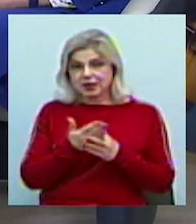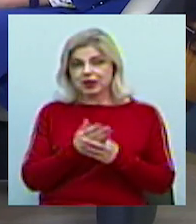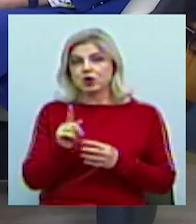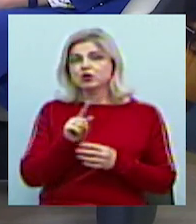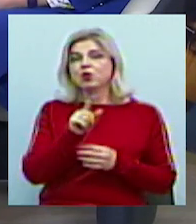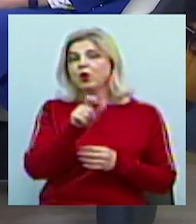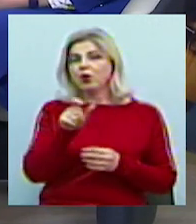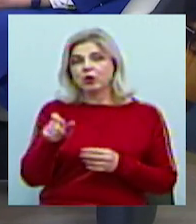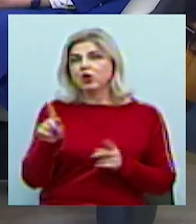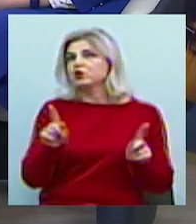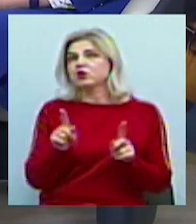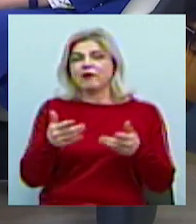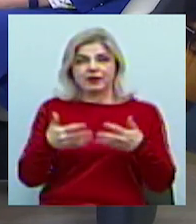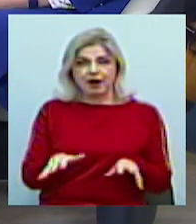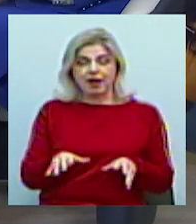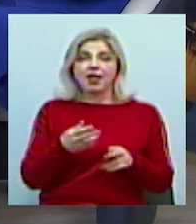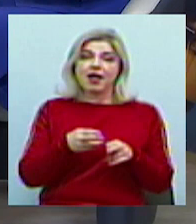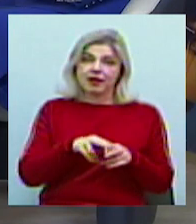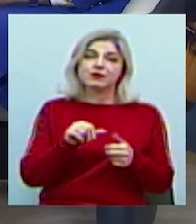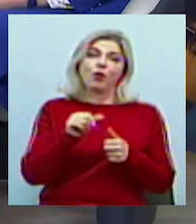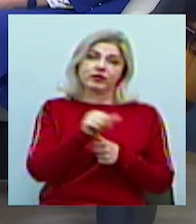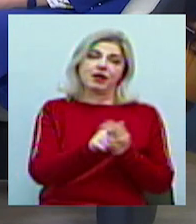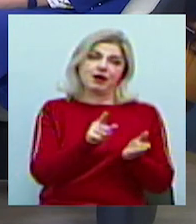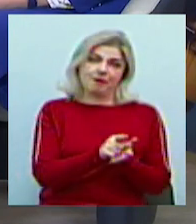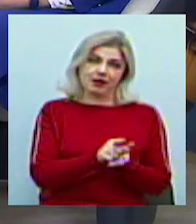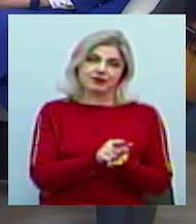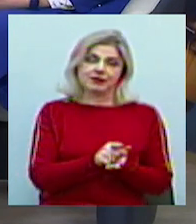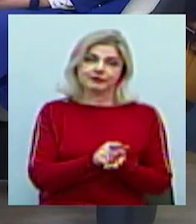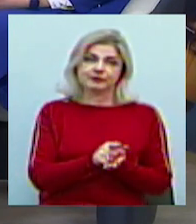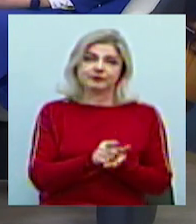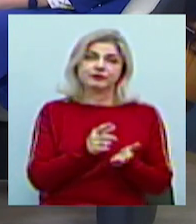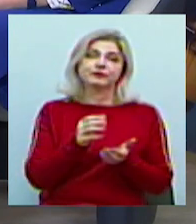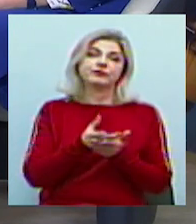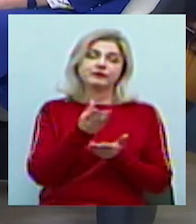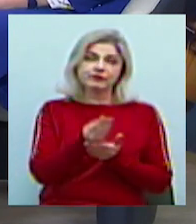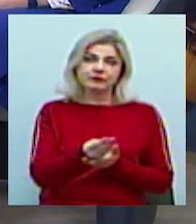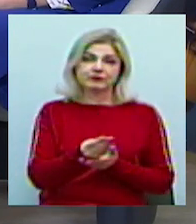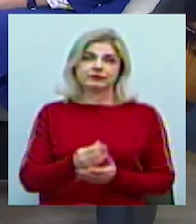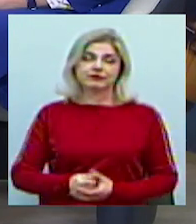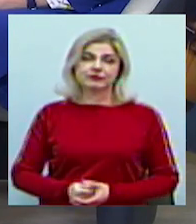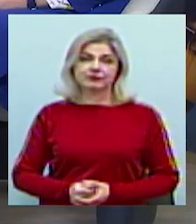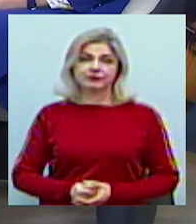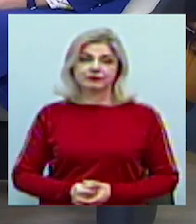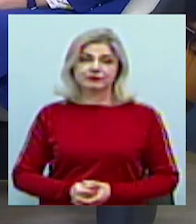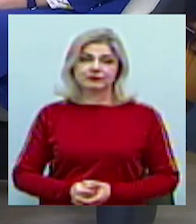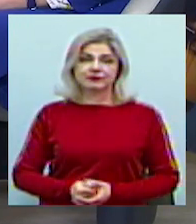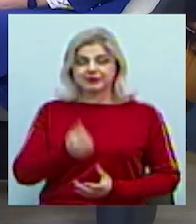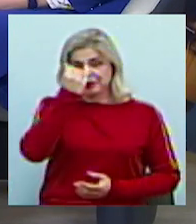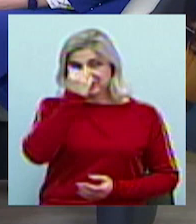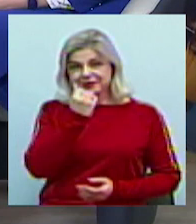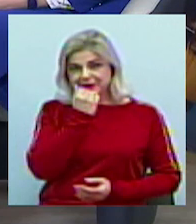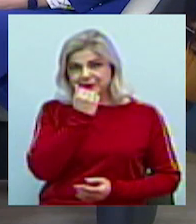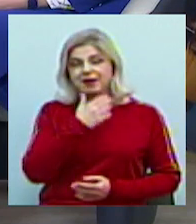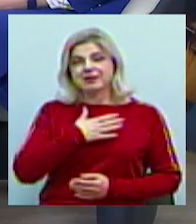щось втратили вже. То пенсія – це окрема виплата і субсидія окремо. Ну що ж, друзі, спасибі.